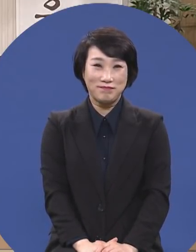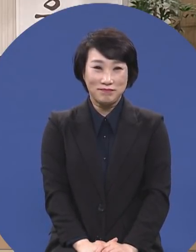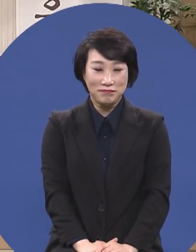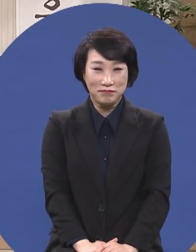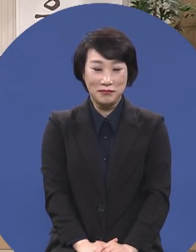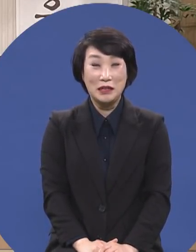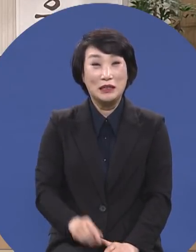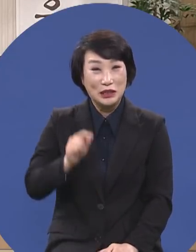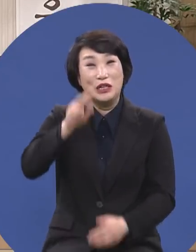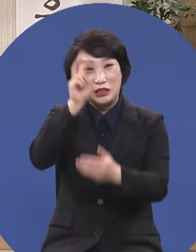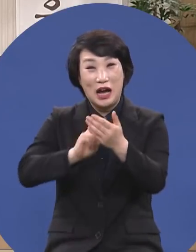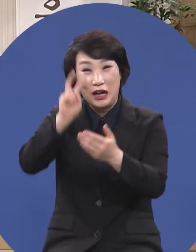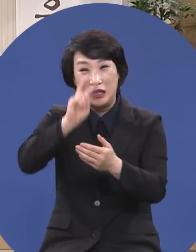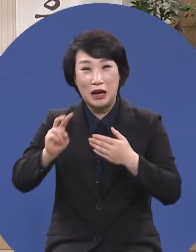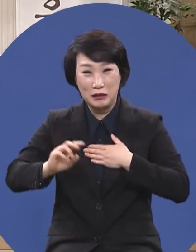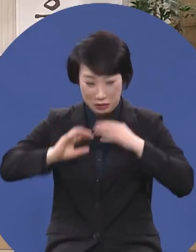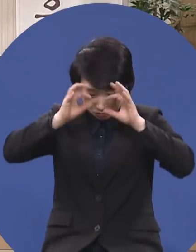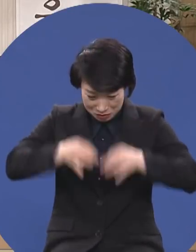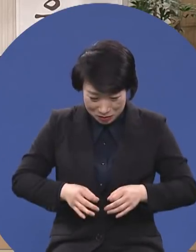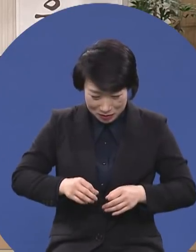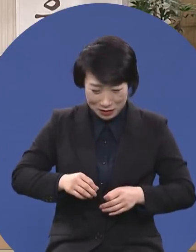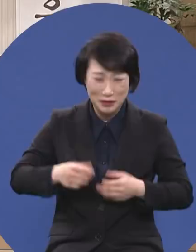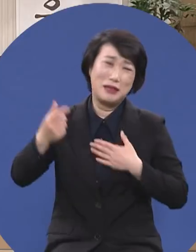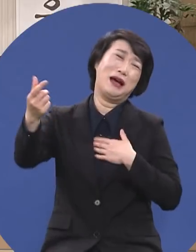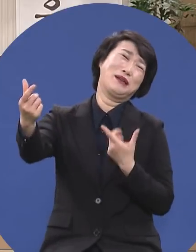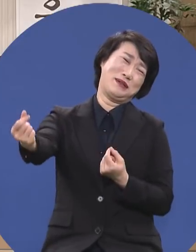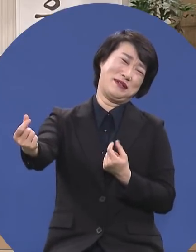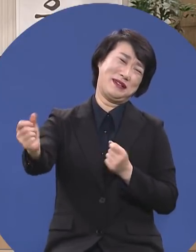이 찬양이 내 인생 같습니다.